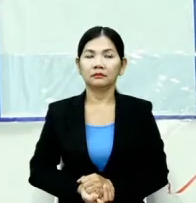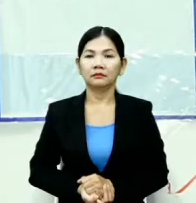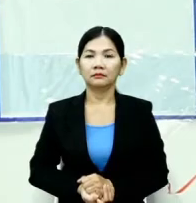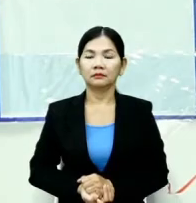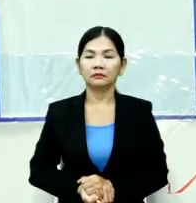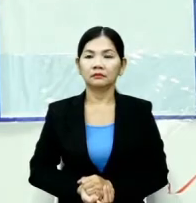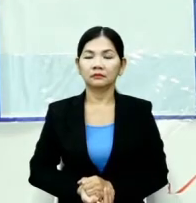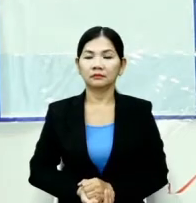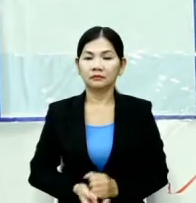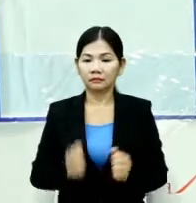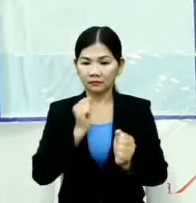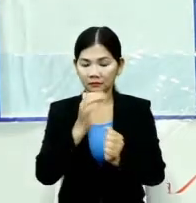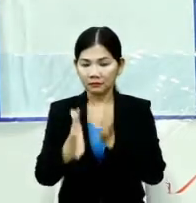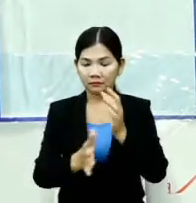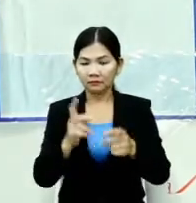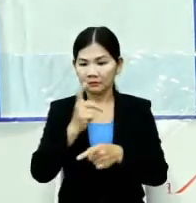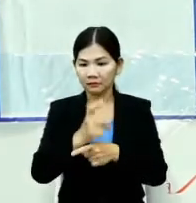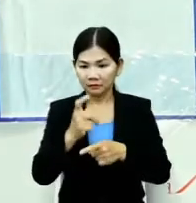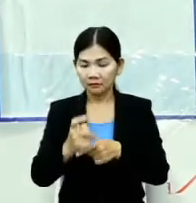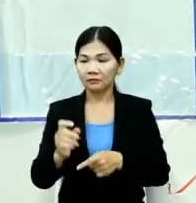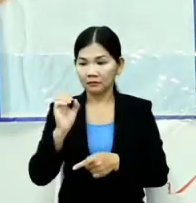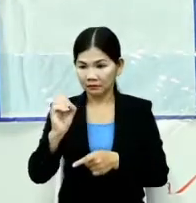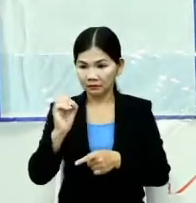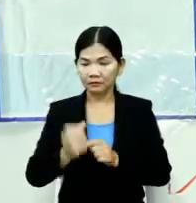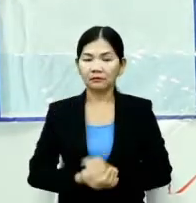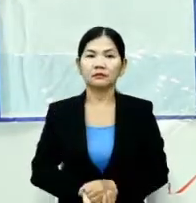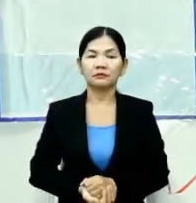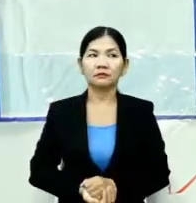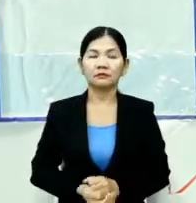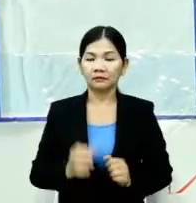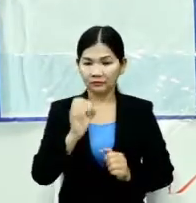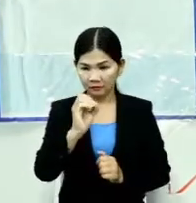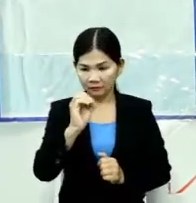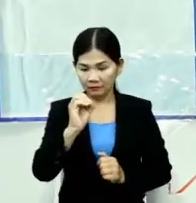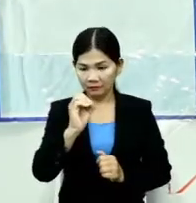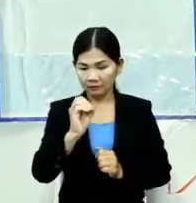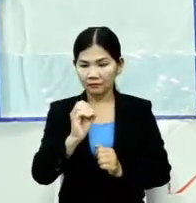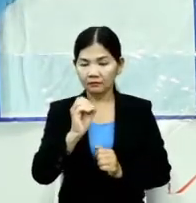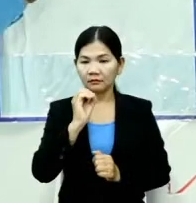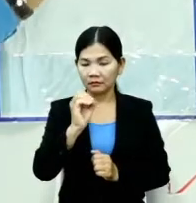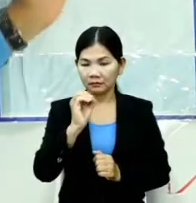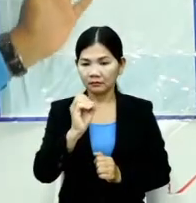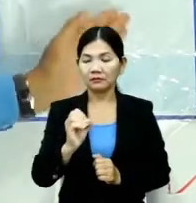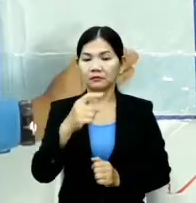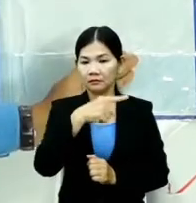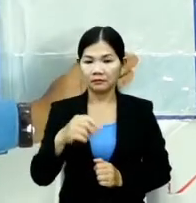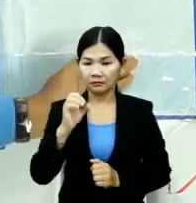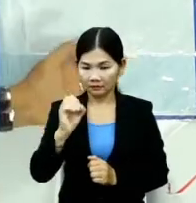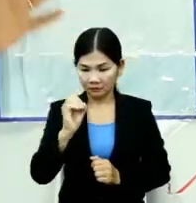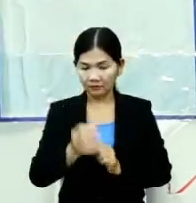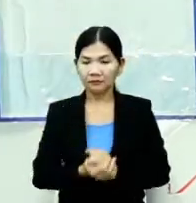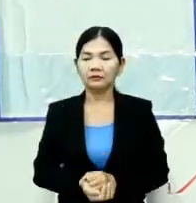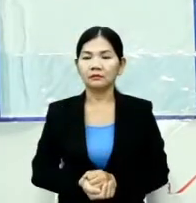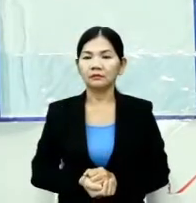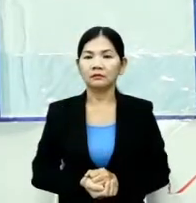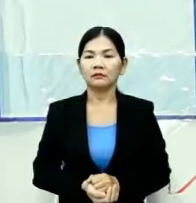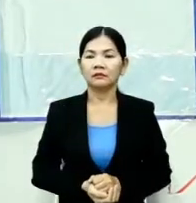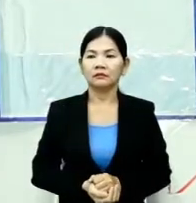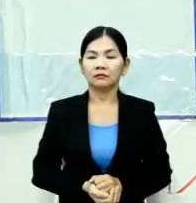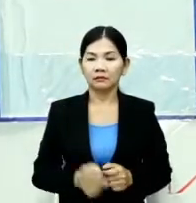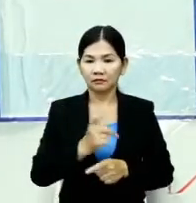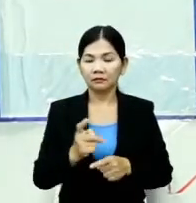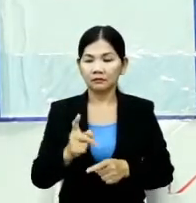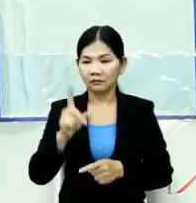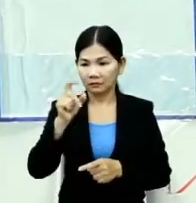តើអញ្ចឹងយើងចាប់ដើមពីខ្ទង់រាយមែនទេកូនចាខ្ទង់រាយ0ចា0ដក0គឺ0ចាខ្ទង់ដក